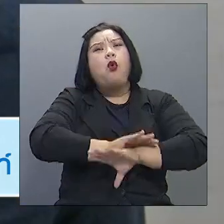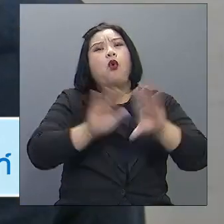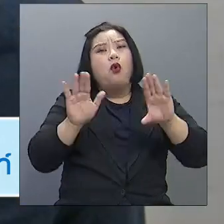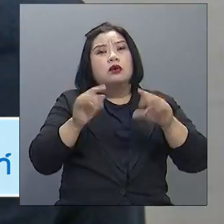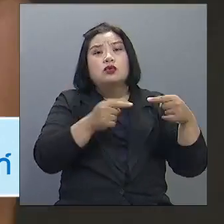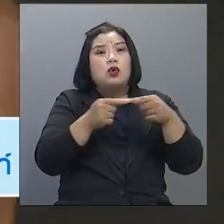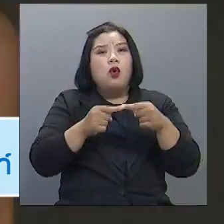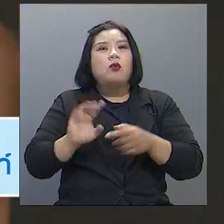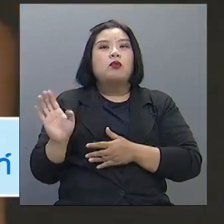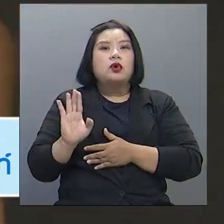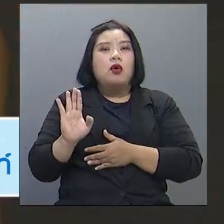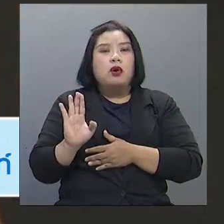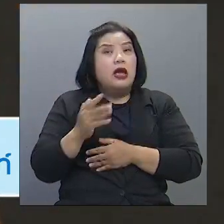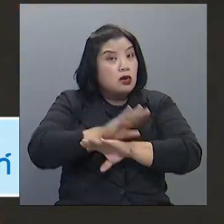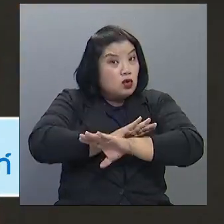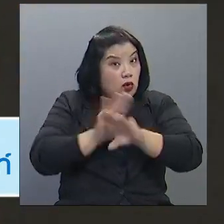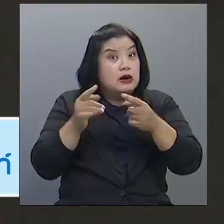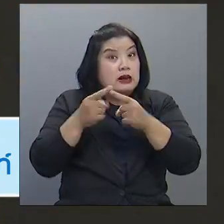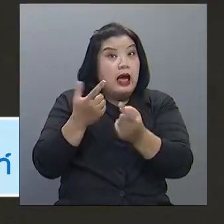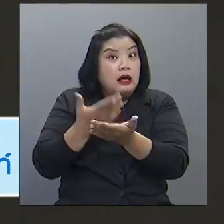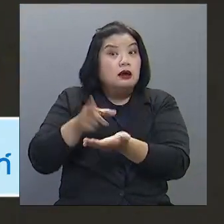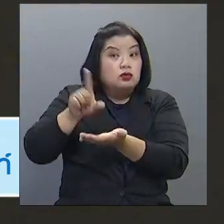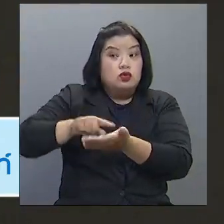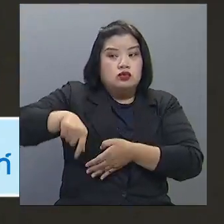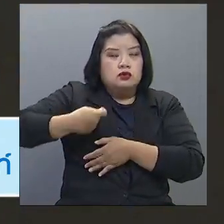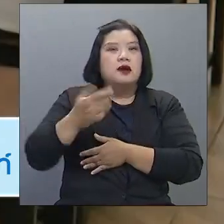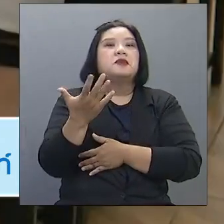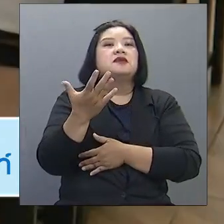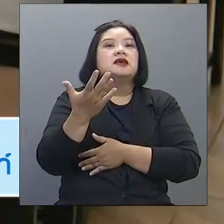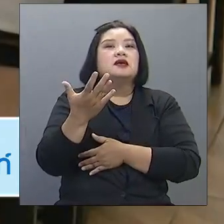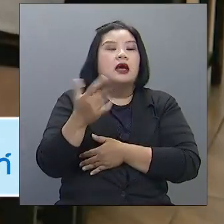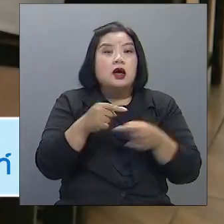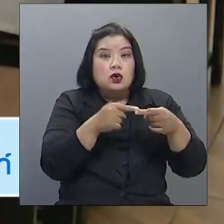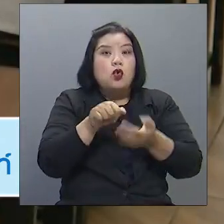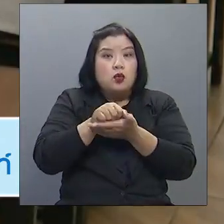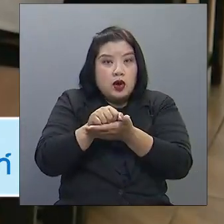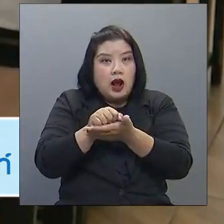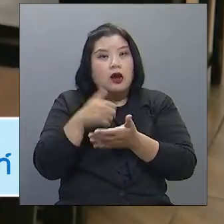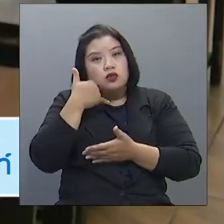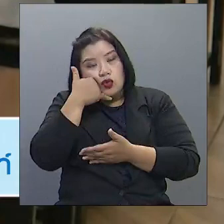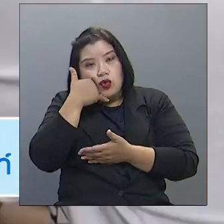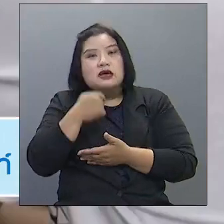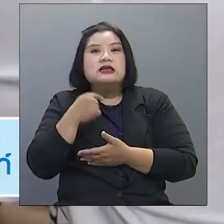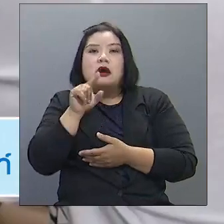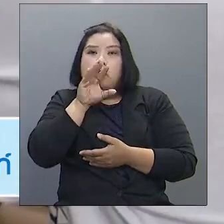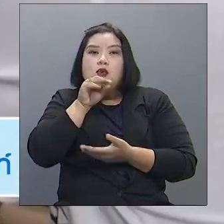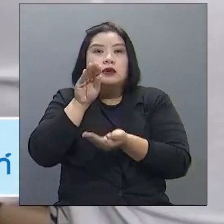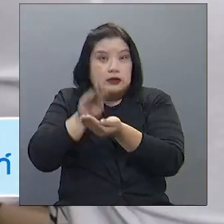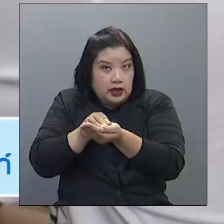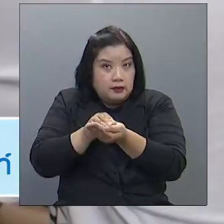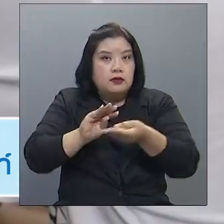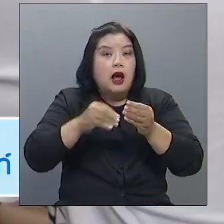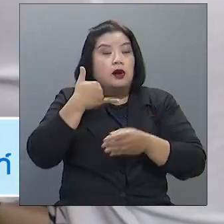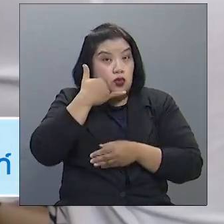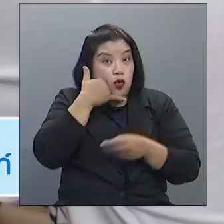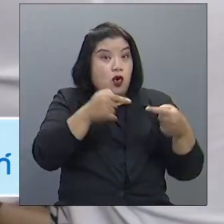้ากฏไปกคือเป็กยกเลกเท่านั้น ไม่ได้ทำใหเงินลดแตอยางใดทั้งการโอนสายเข้าสู่บริการ Voice Mail Boxหรอการโอนสายประยงเล็กหมายอื่น